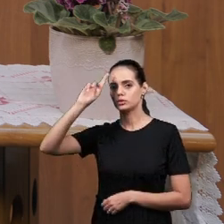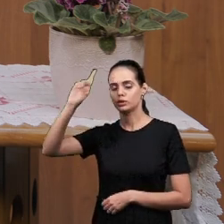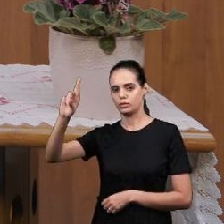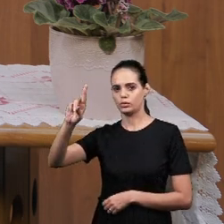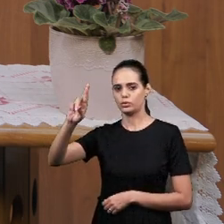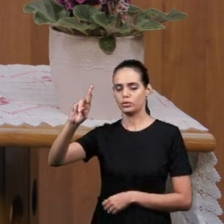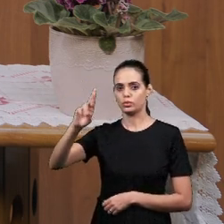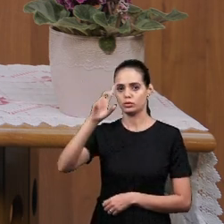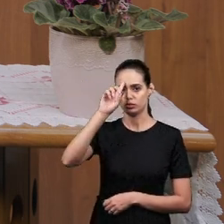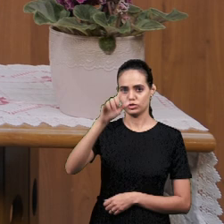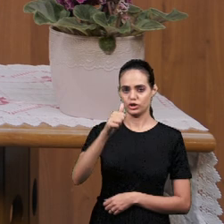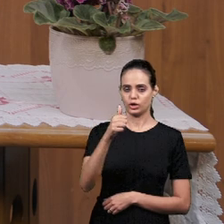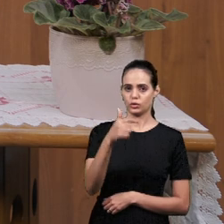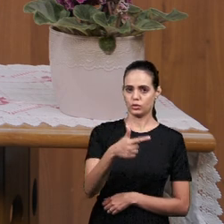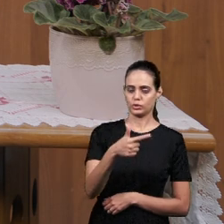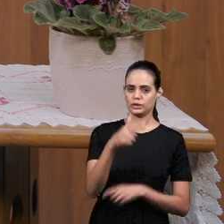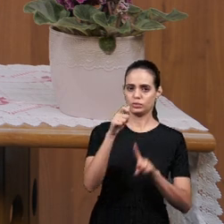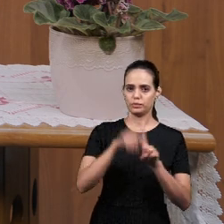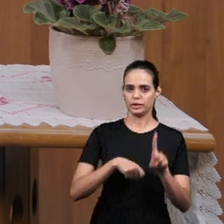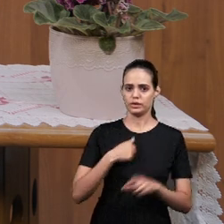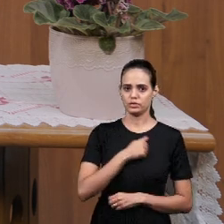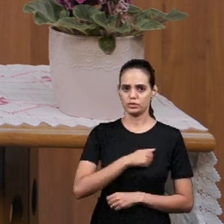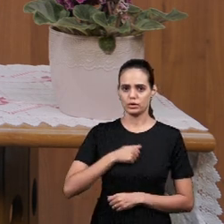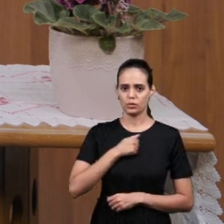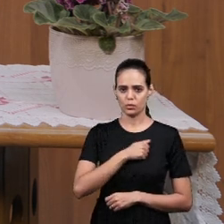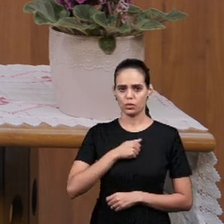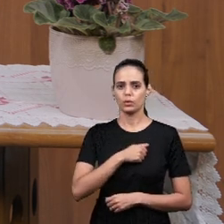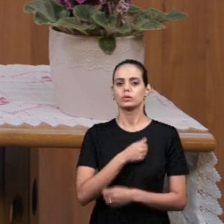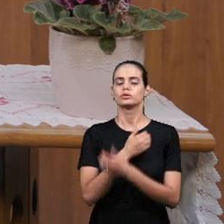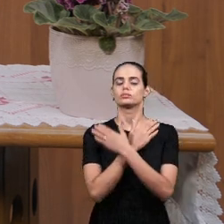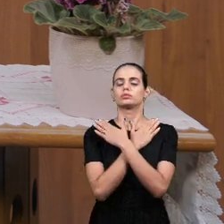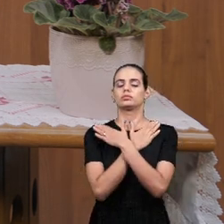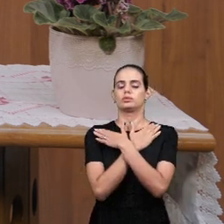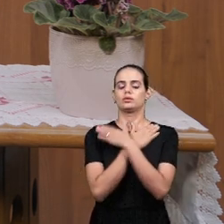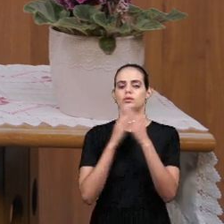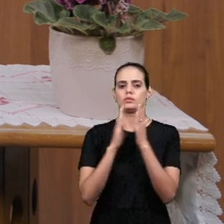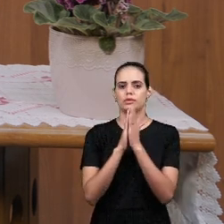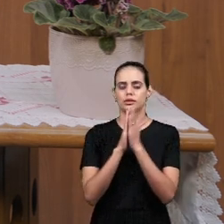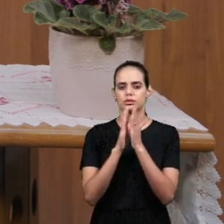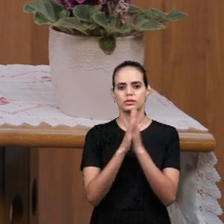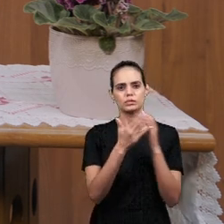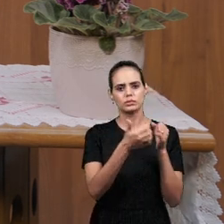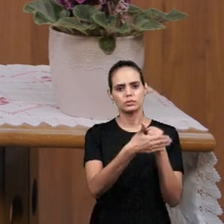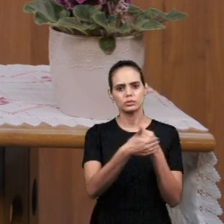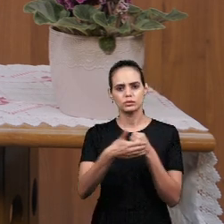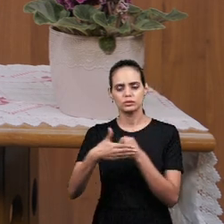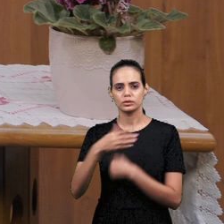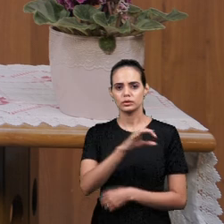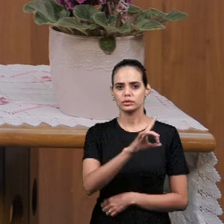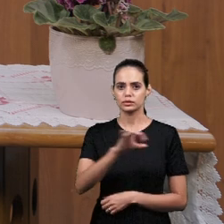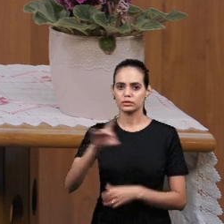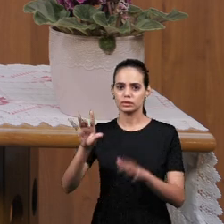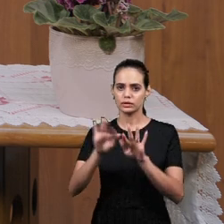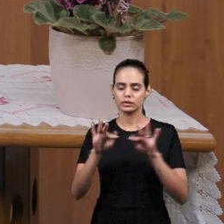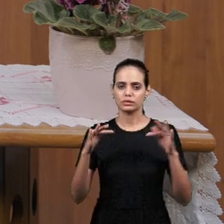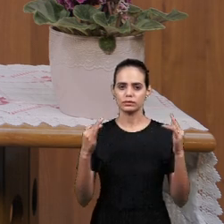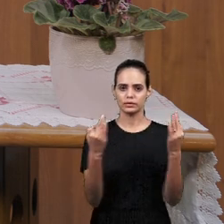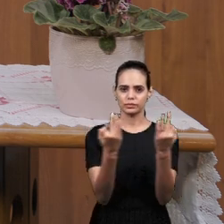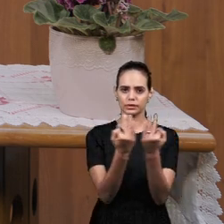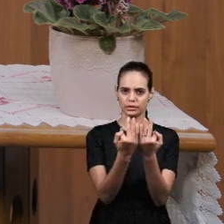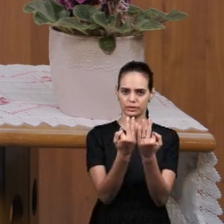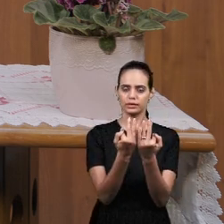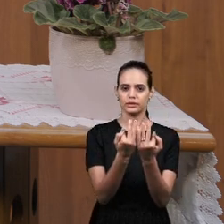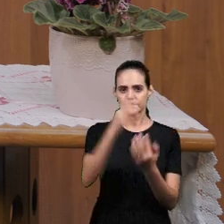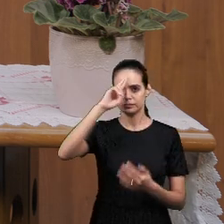août. Le jour d'après a été enseveli. Notre prière, c'est que le Seigneur puisse consoler le cœur de la famille et que nous continuons